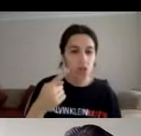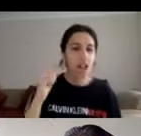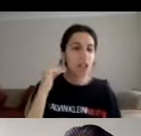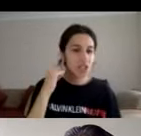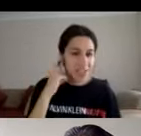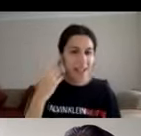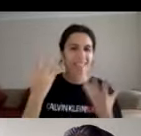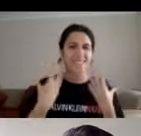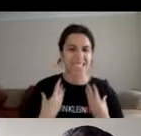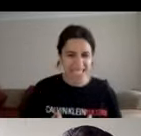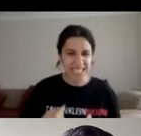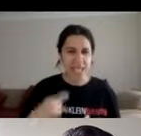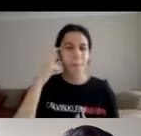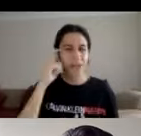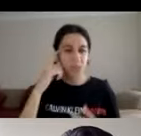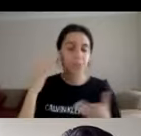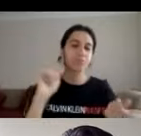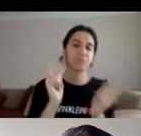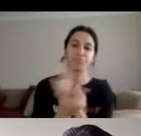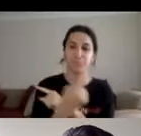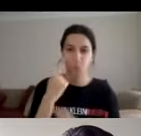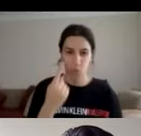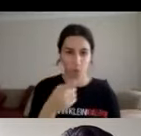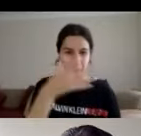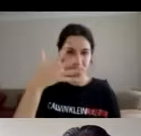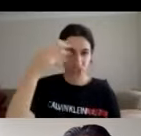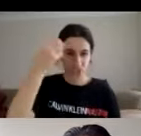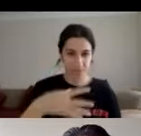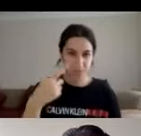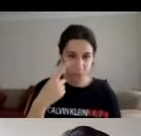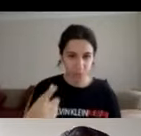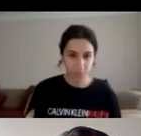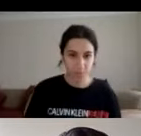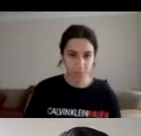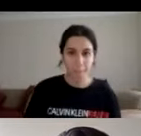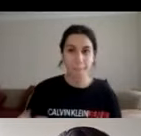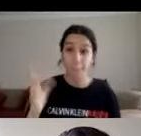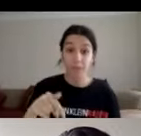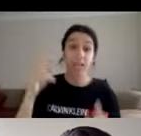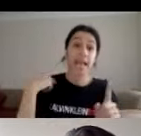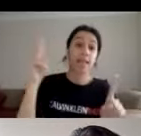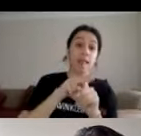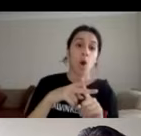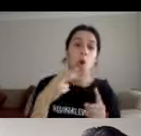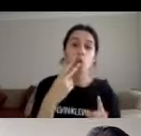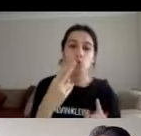bilişsel, ki bilişseli son dönemde yeni bir kategori eklediler. Nörolojik ve işte konuşma kısıtları